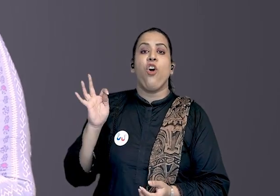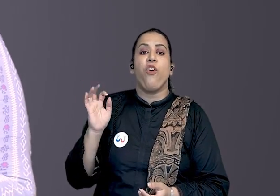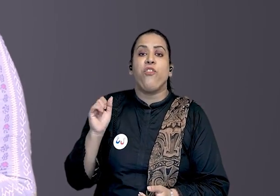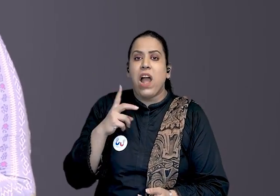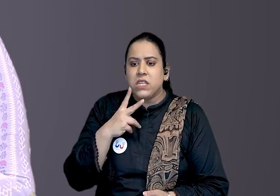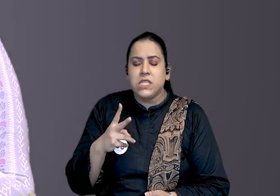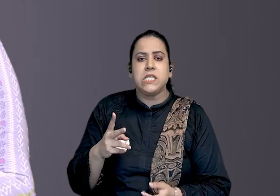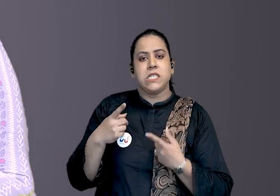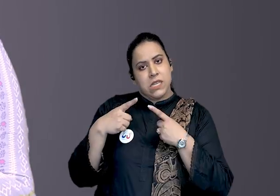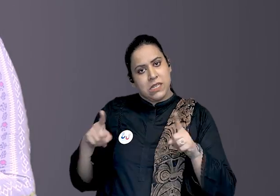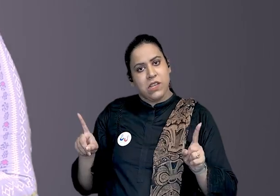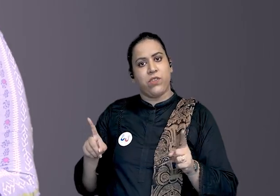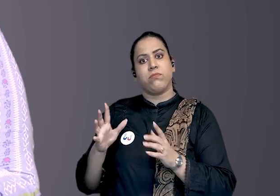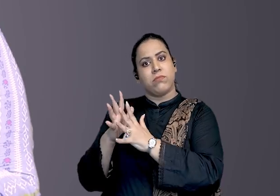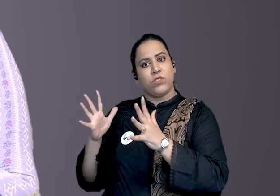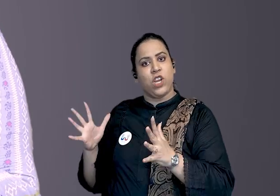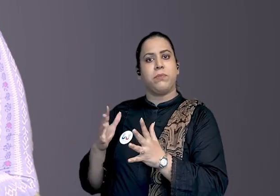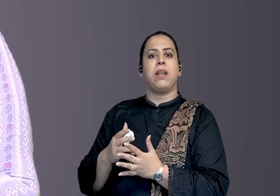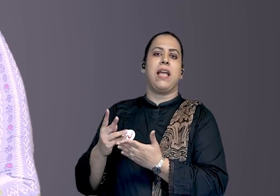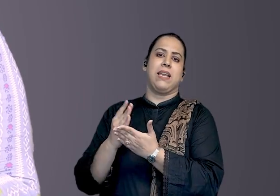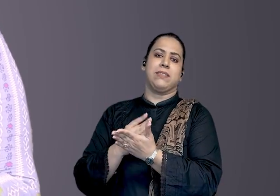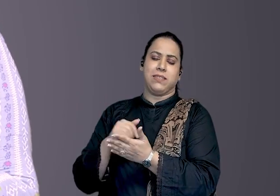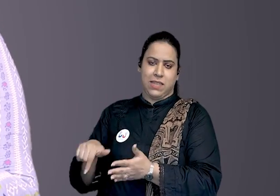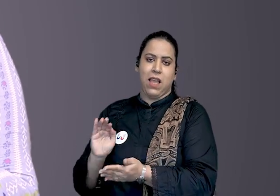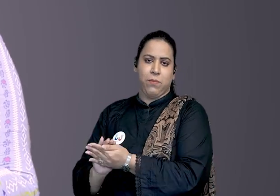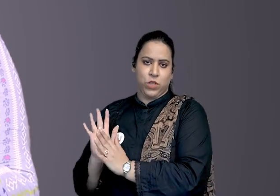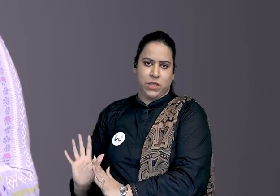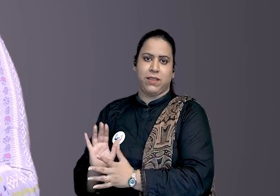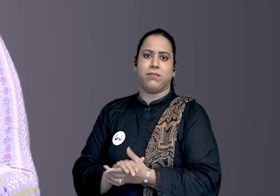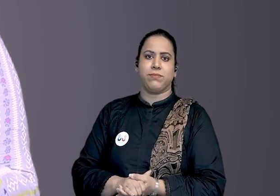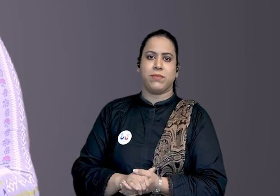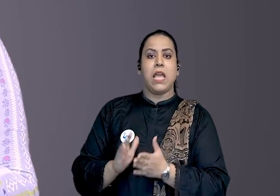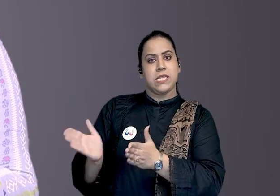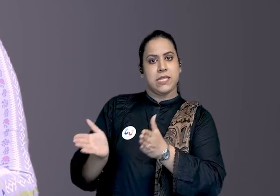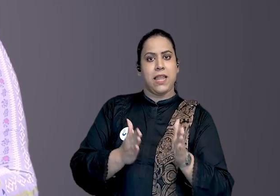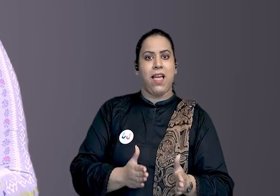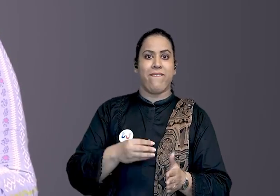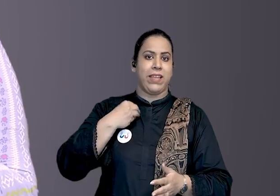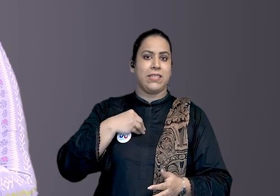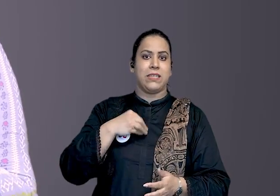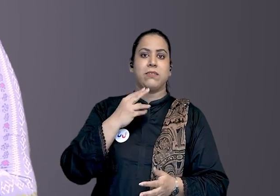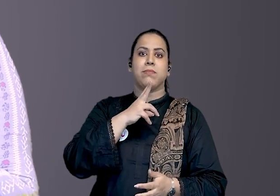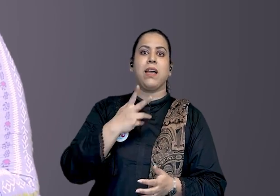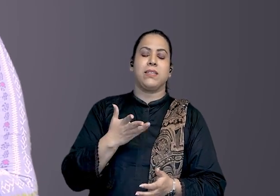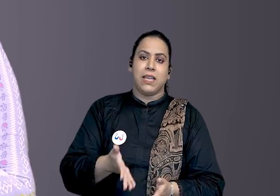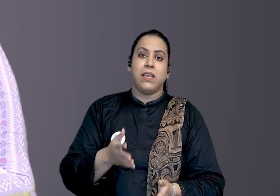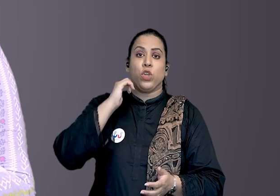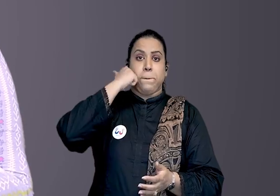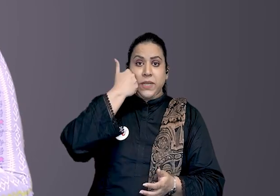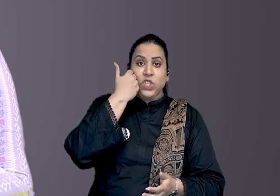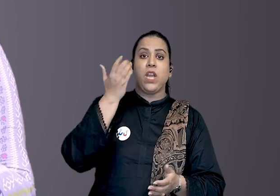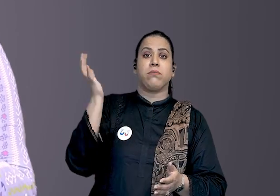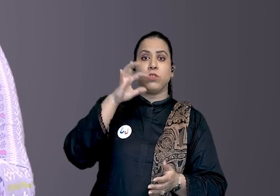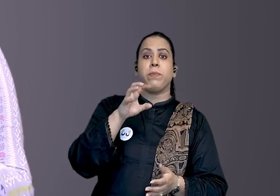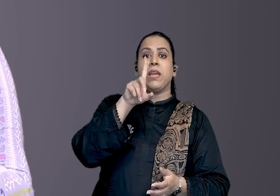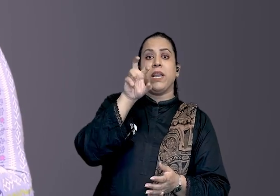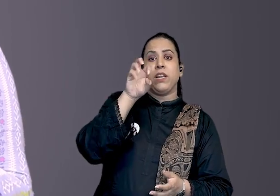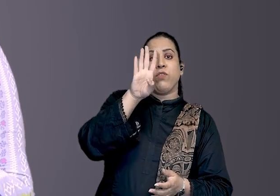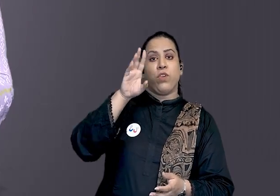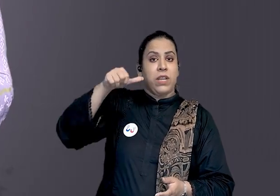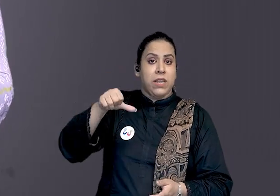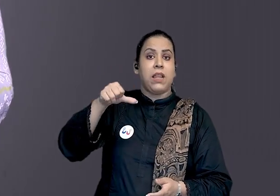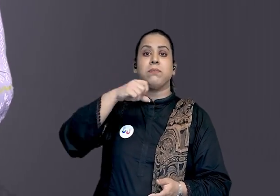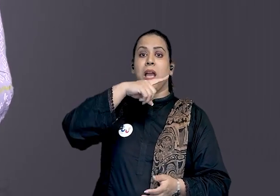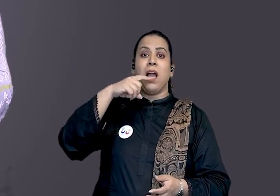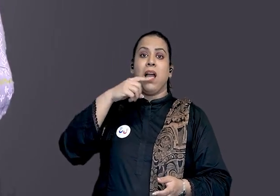دلیپ سنگھ سے، تو پنجاب کے اندر مہاراجہ رنجیت سنگھ اور مہاراجہ شیر سنگھ کے دربار کے بہت زیادہ